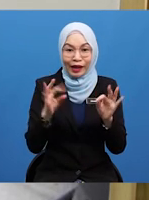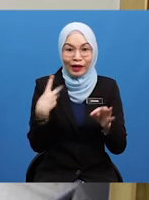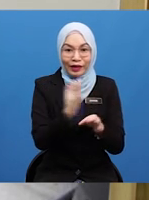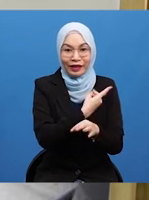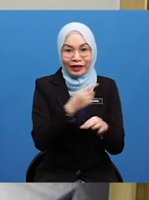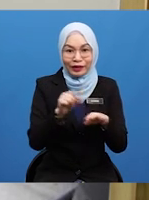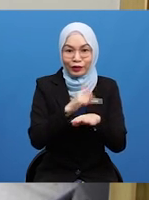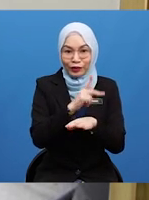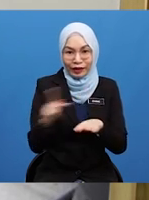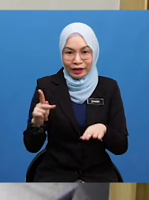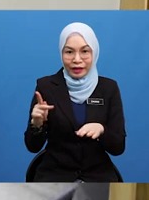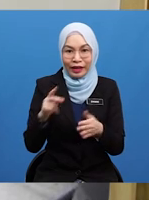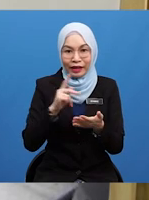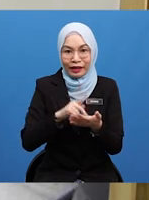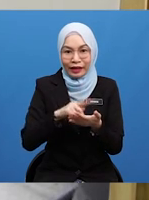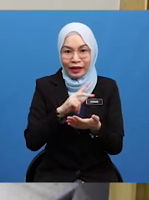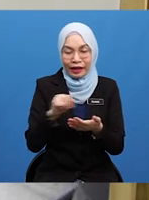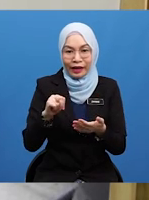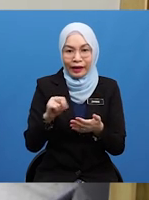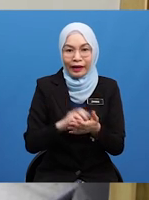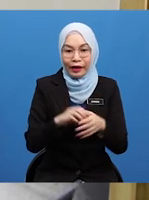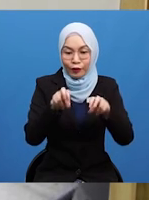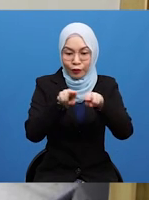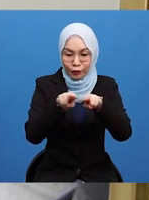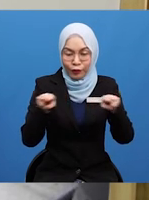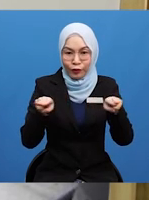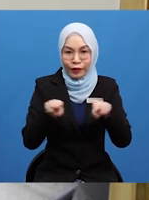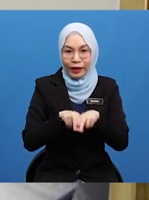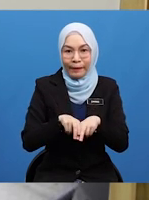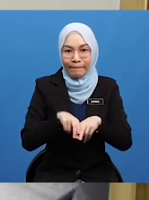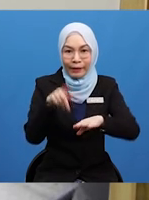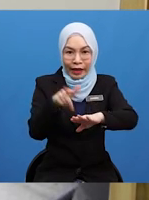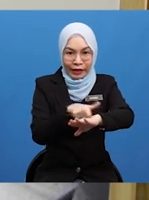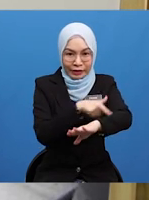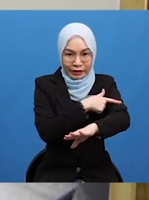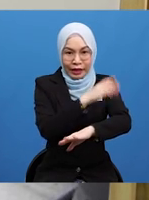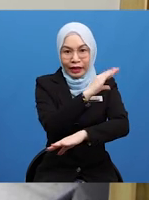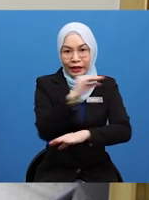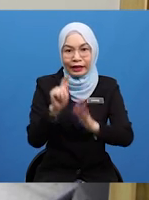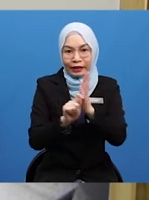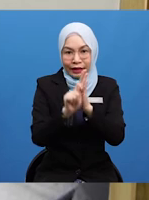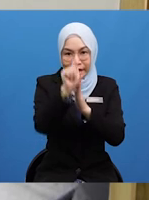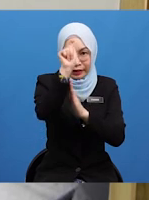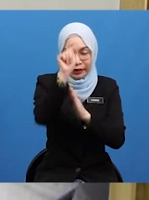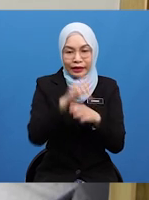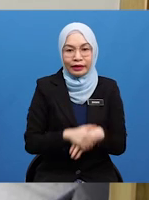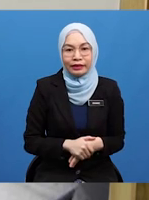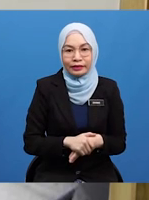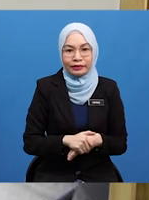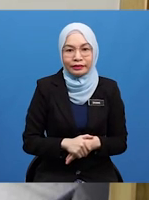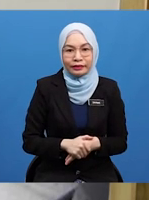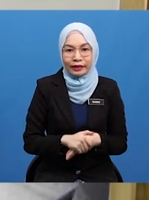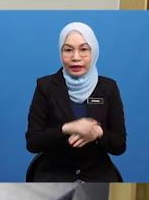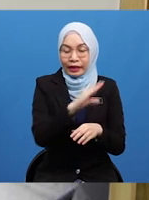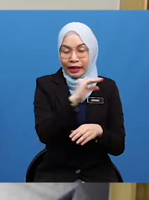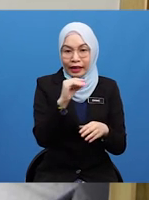panjang, lebar dan tinggi. Jika kita hendak mengukur isi padu sesebuah kotak, kita